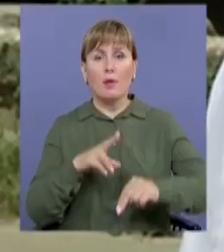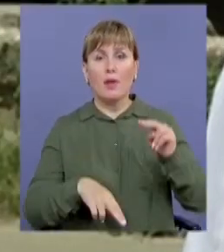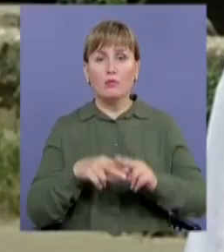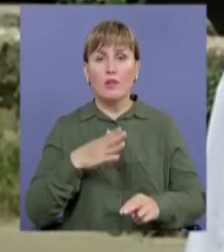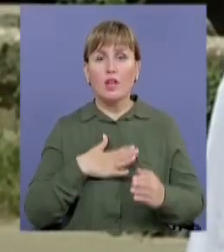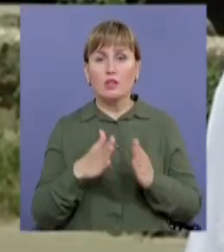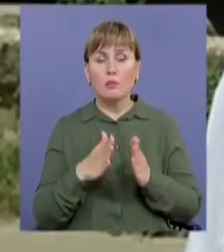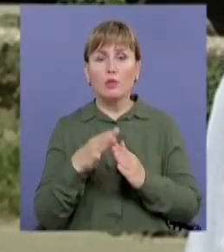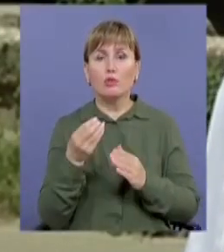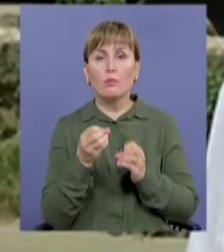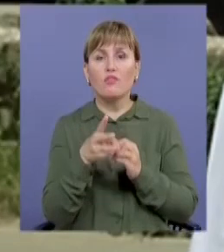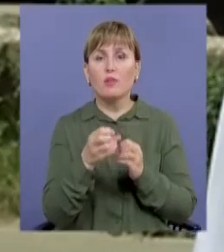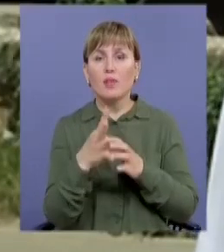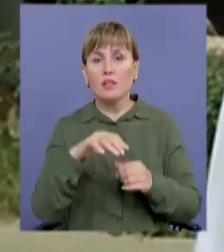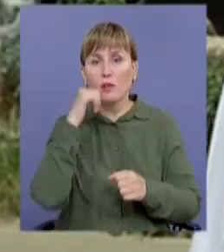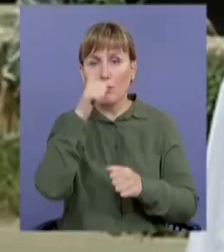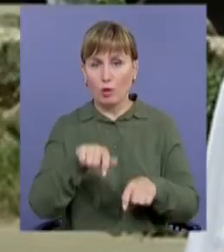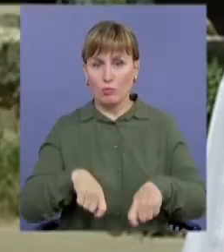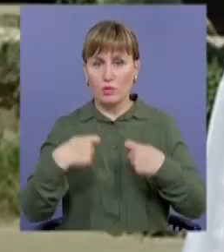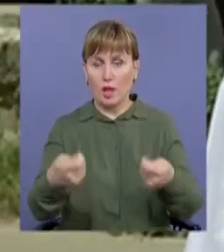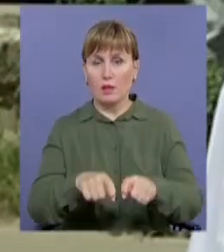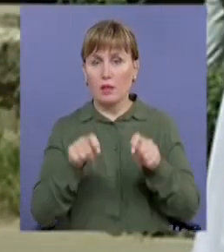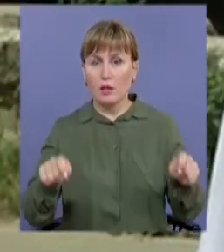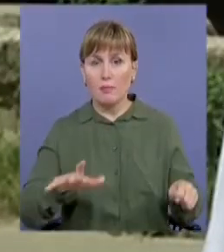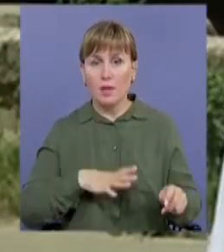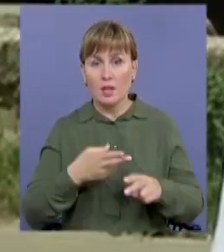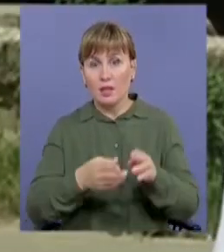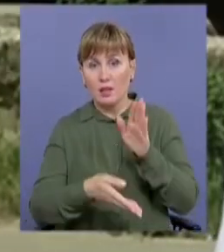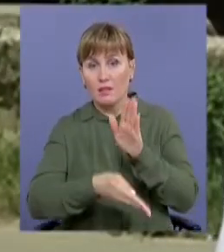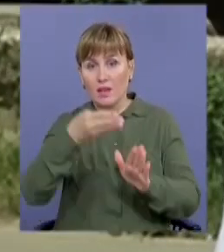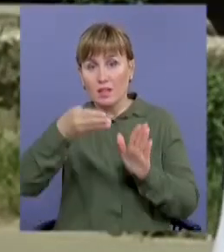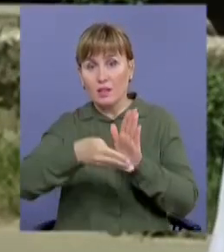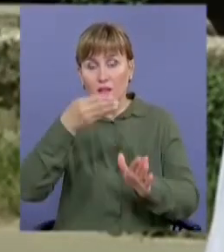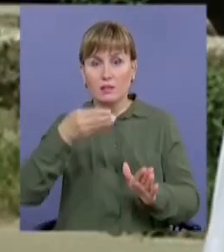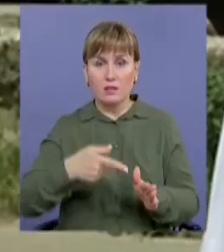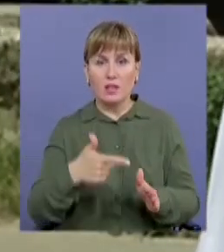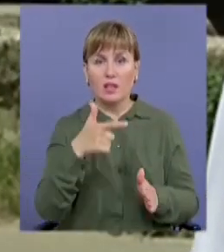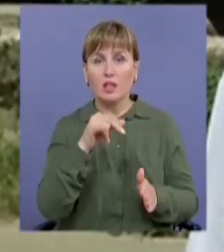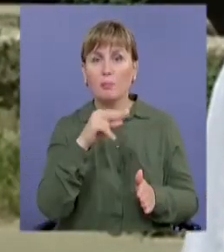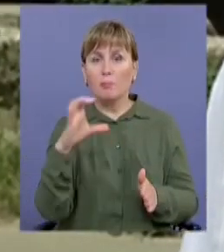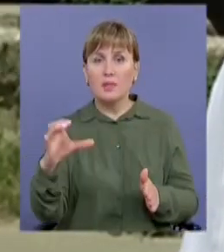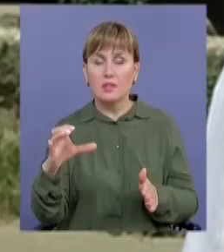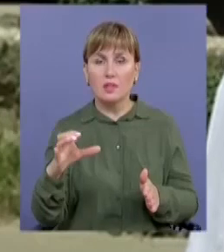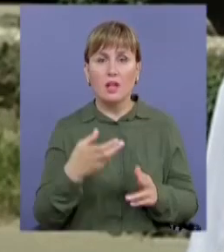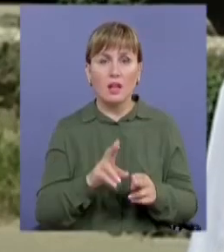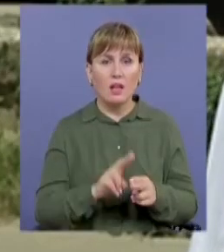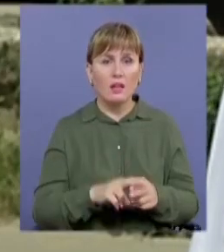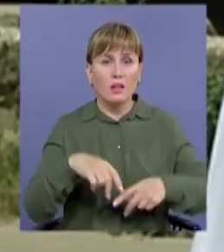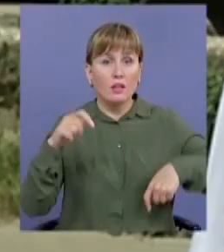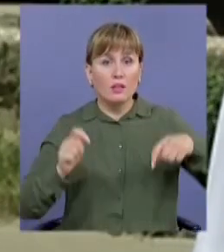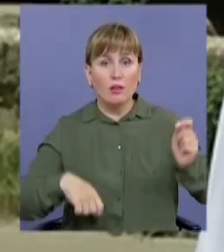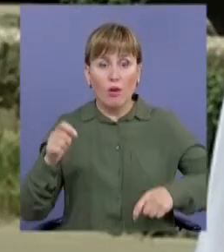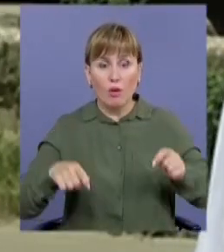дома еще в 2015 году сданы. Вот эта фасадная облицовка, которая на самом деле она гипсовая. Она все, вот дождь